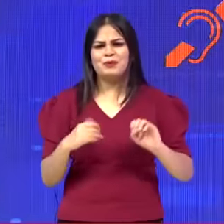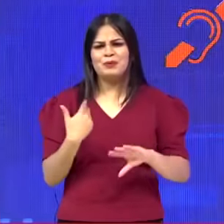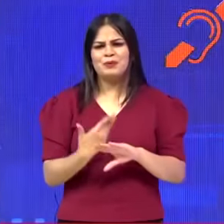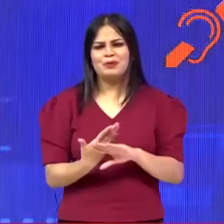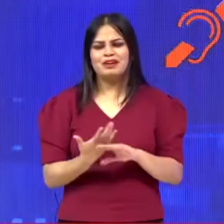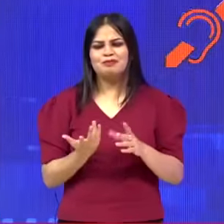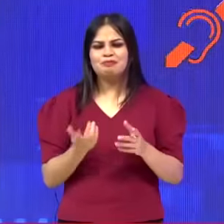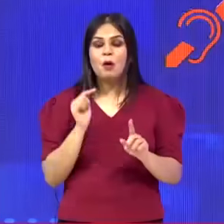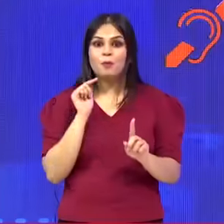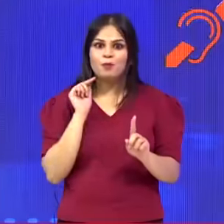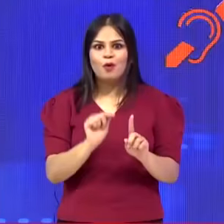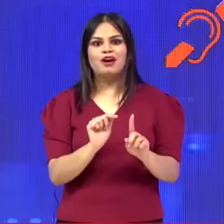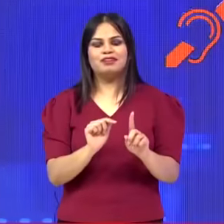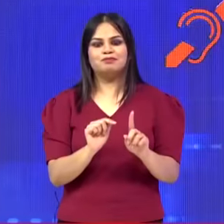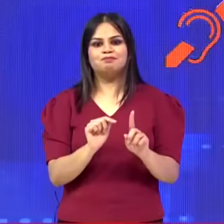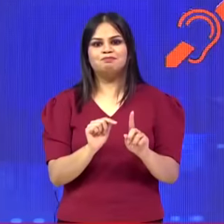तो वो